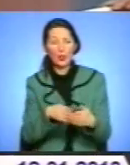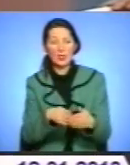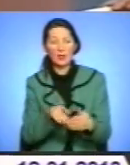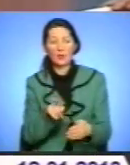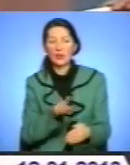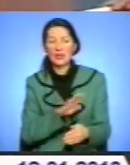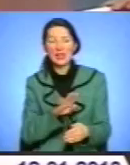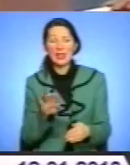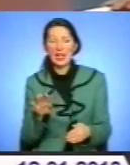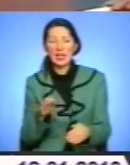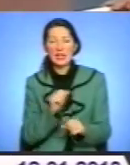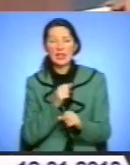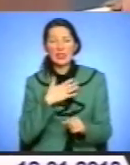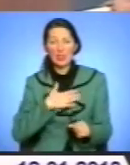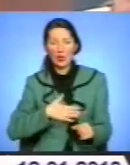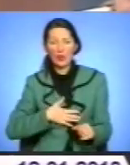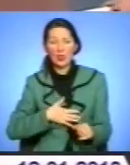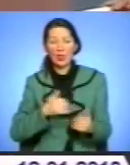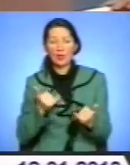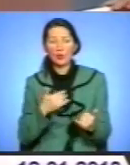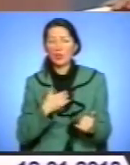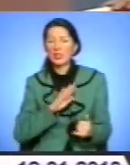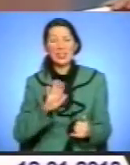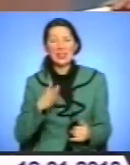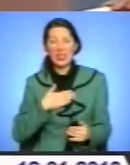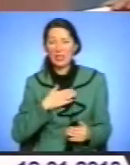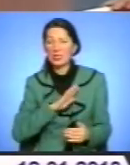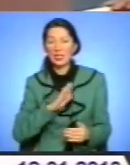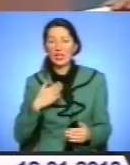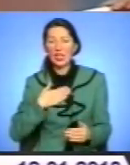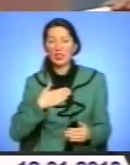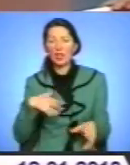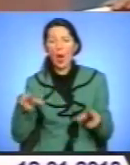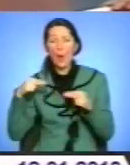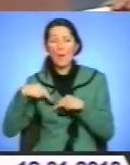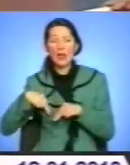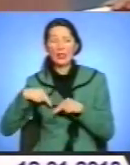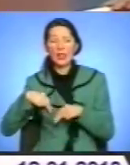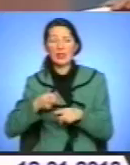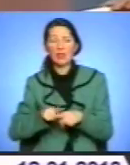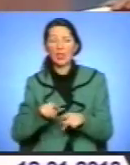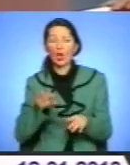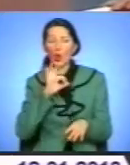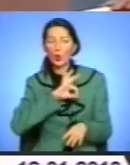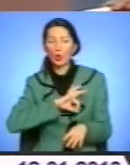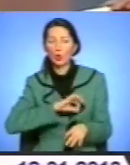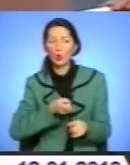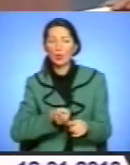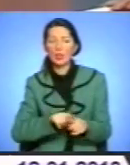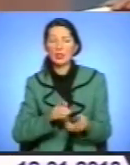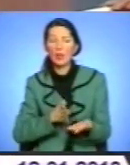він не задовольняє сьогодні ні нас, ні наших партнерів, які користуються цими послугами.